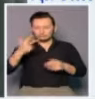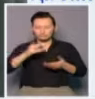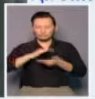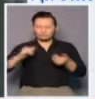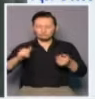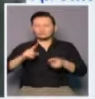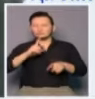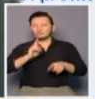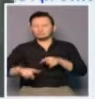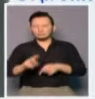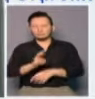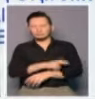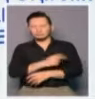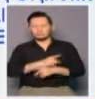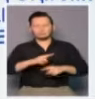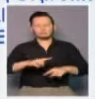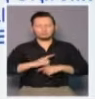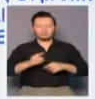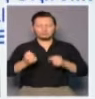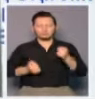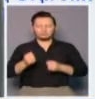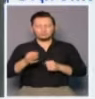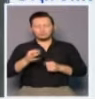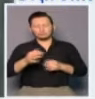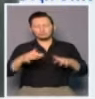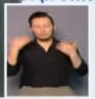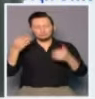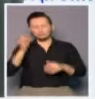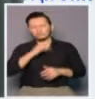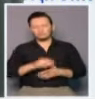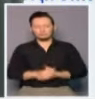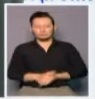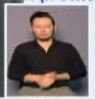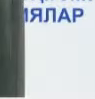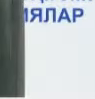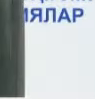или осложненных случаях врачи смогут своевременно оказать медицинскую помощь.